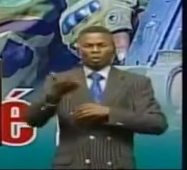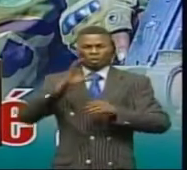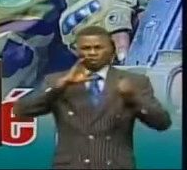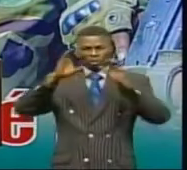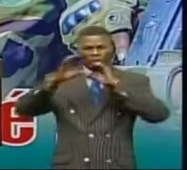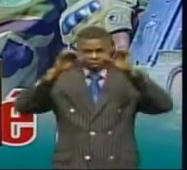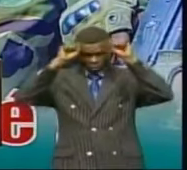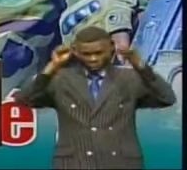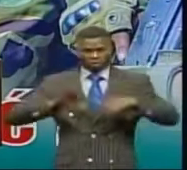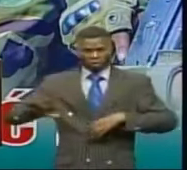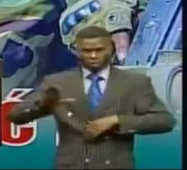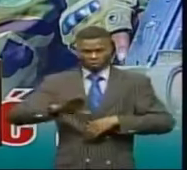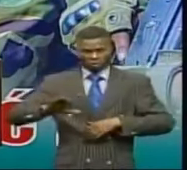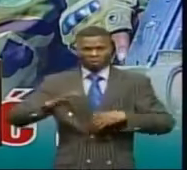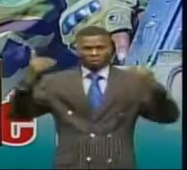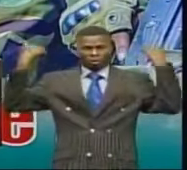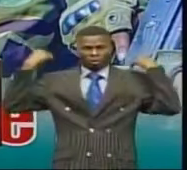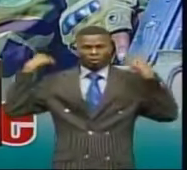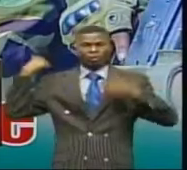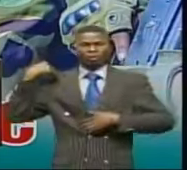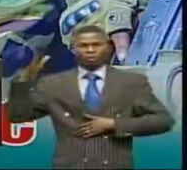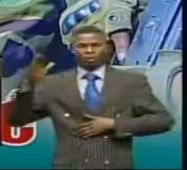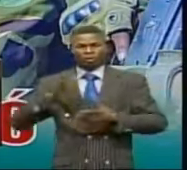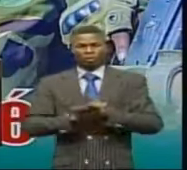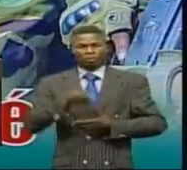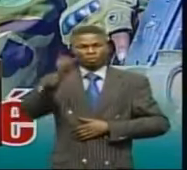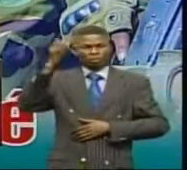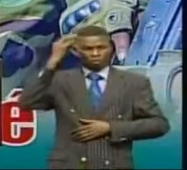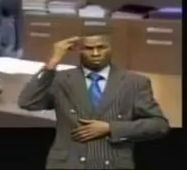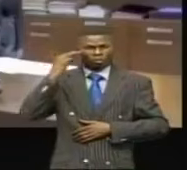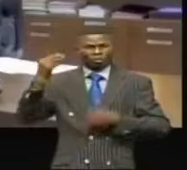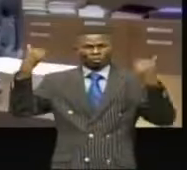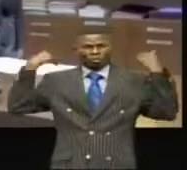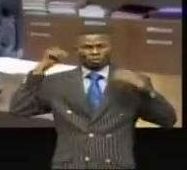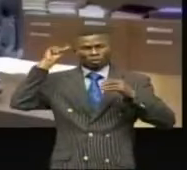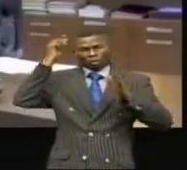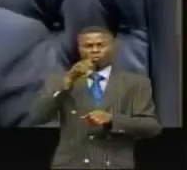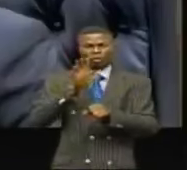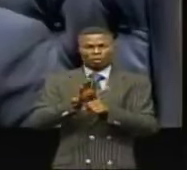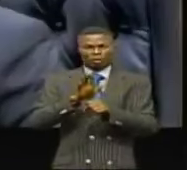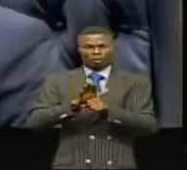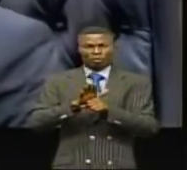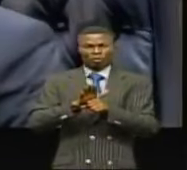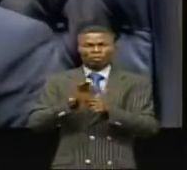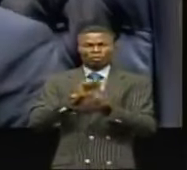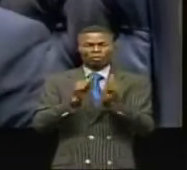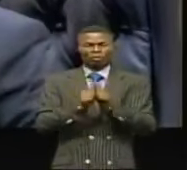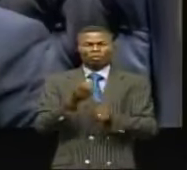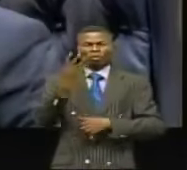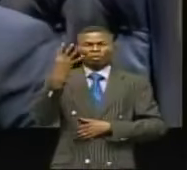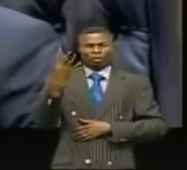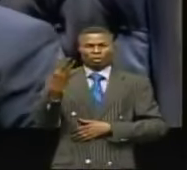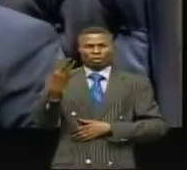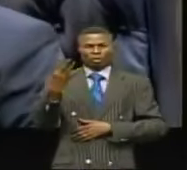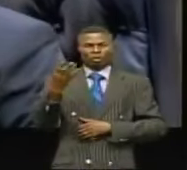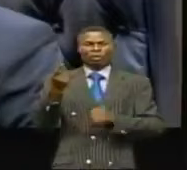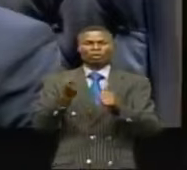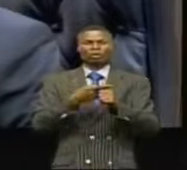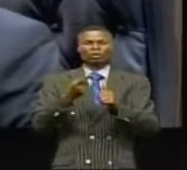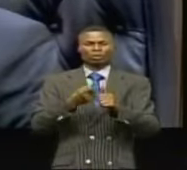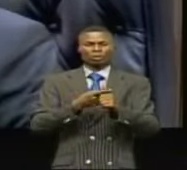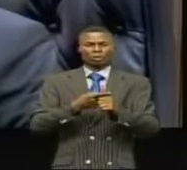du président de la République, chef de l'État, le Premier ministre chef du gouvernement, sur quatre points. En premier, il